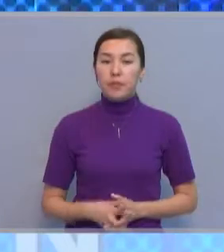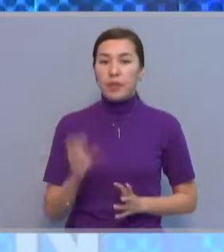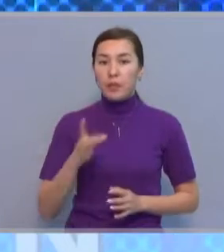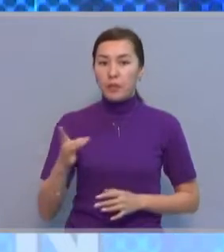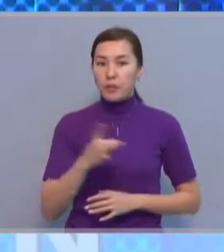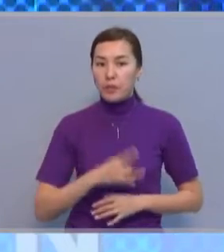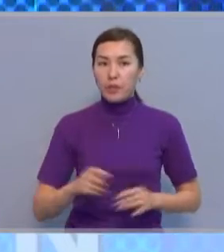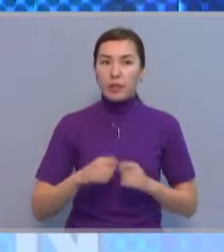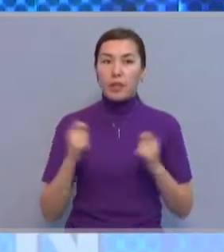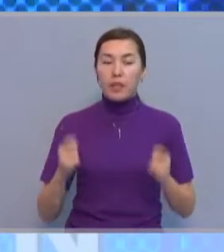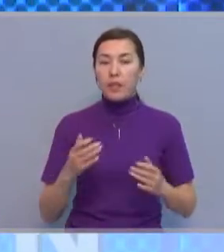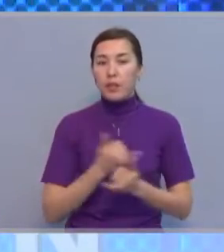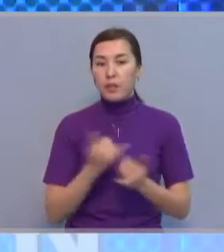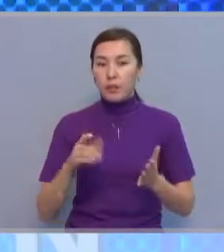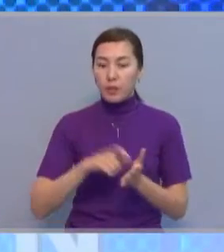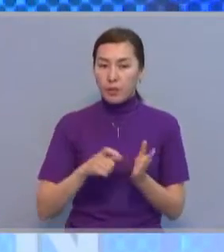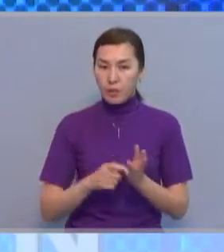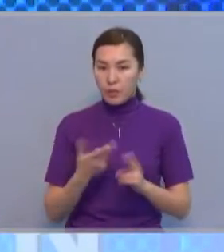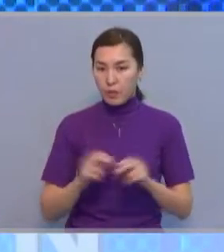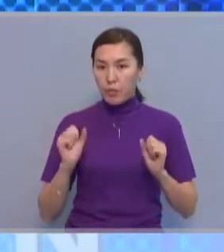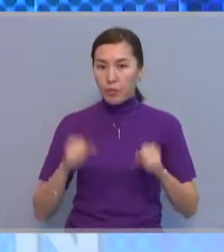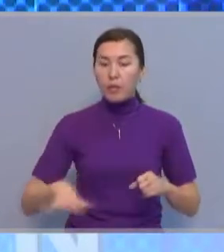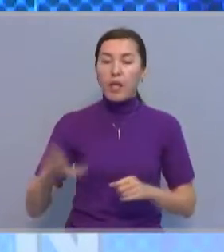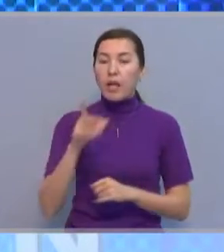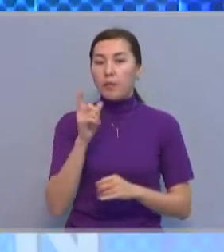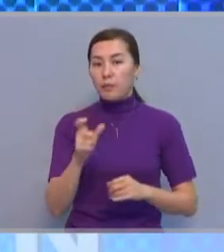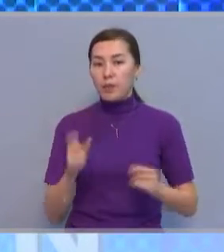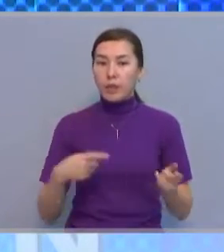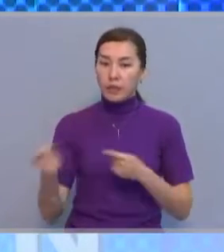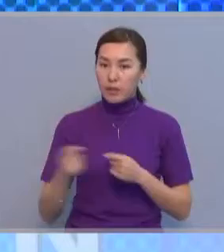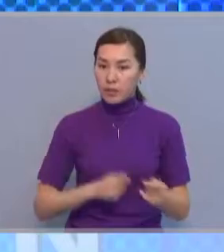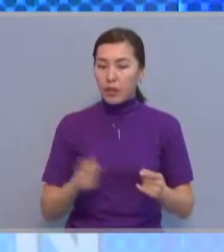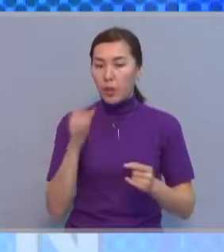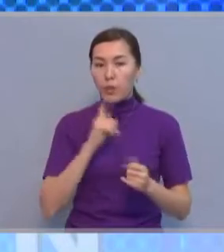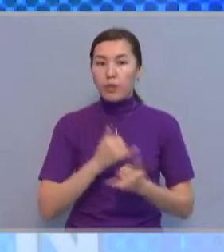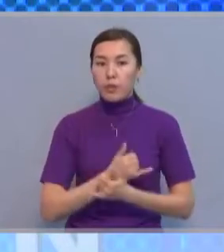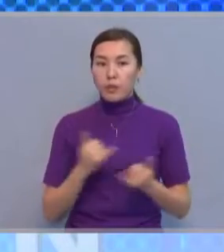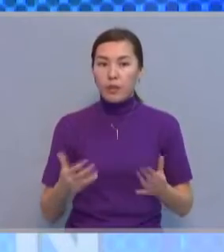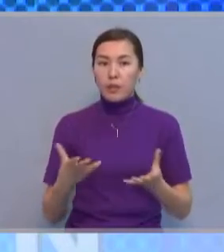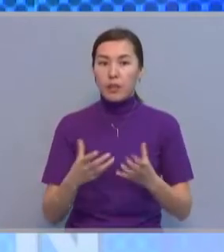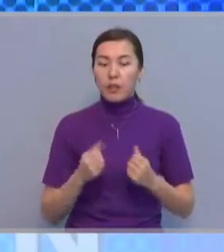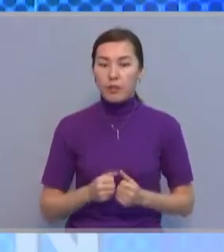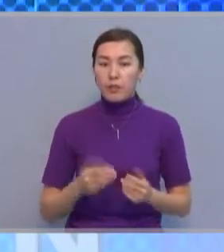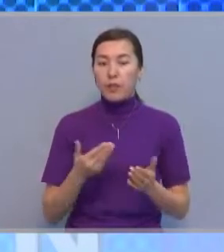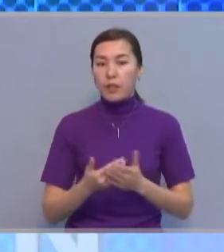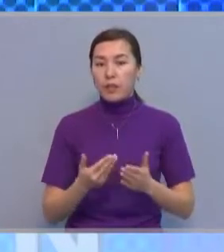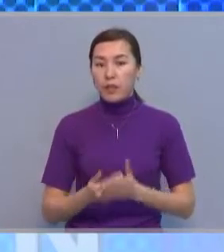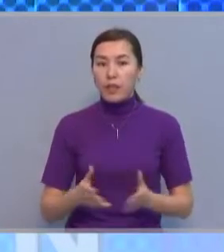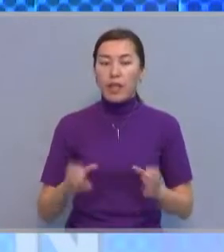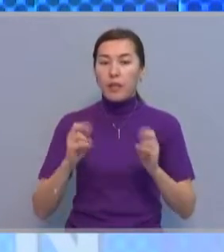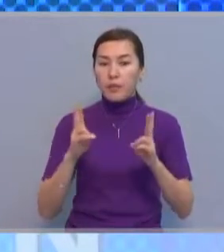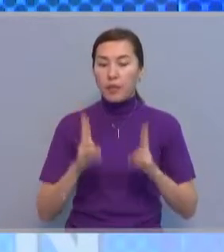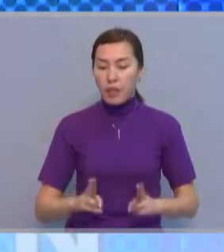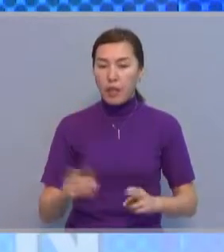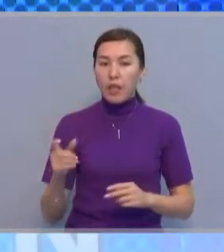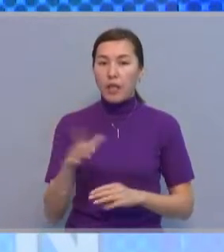В Байдыбекском районе открылся сервисный офис, который позволит всем гражданам оперативно и в комфортных условиях получить консультации от